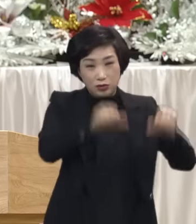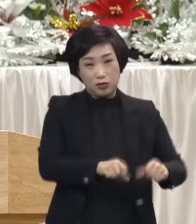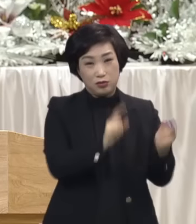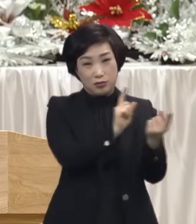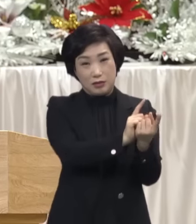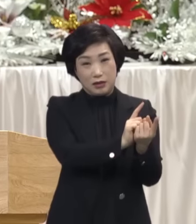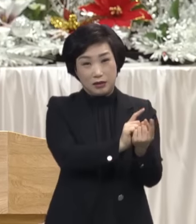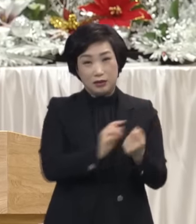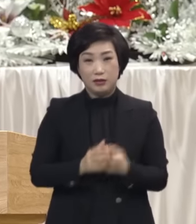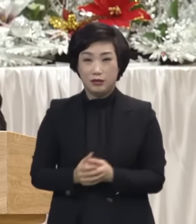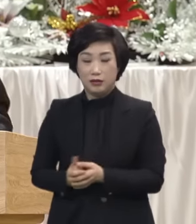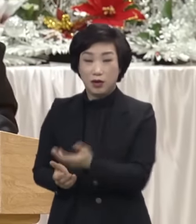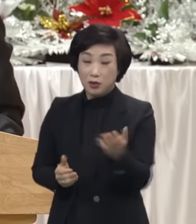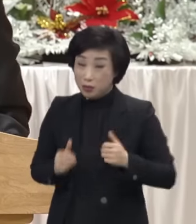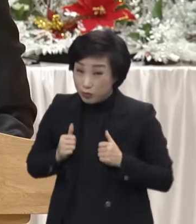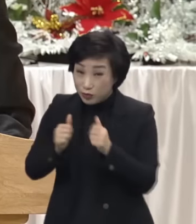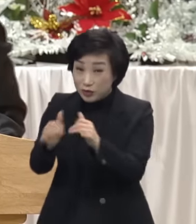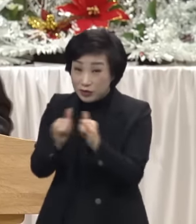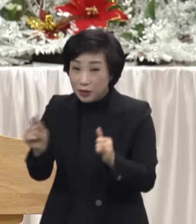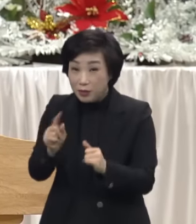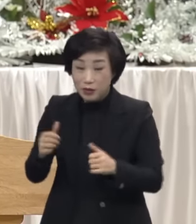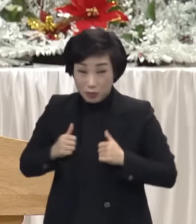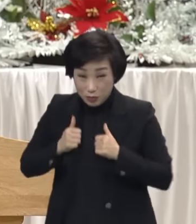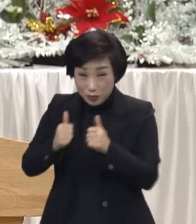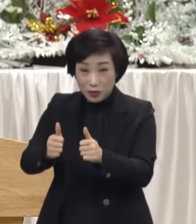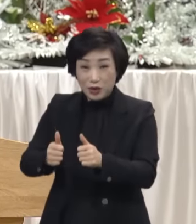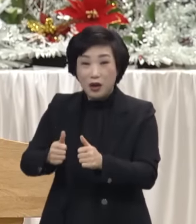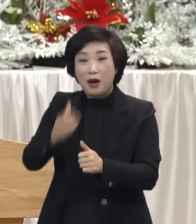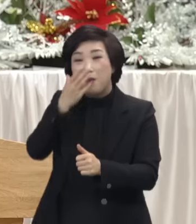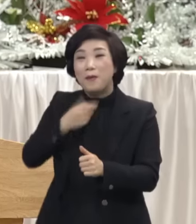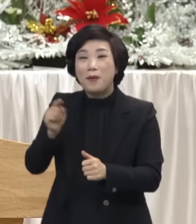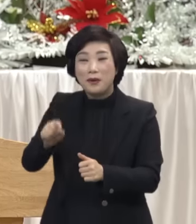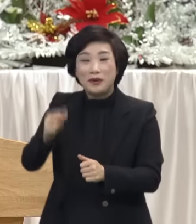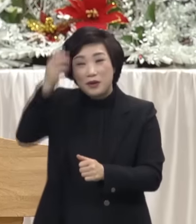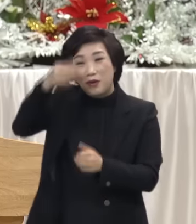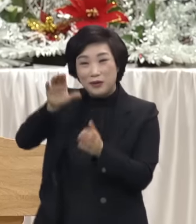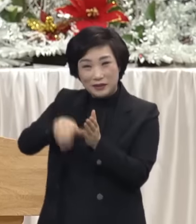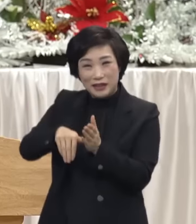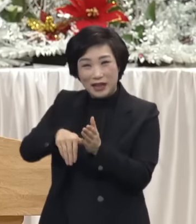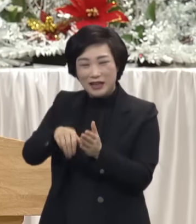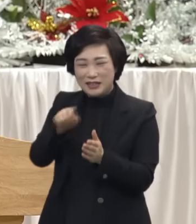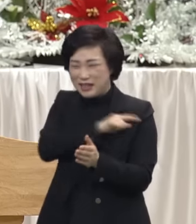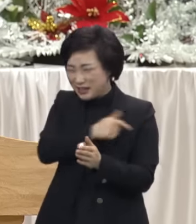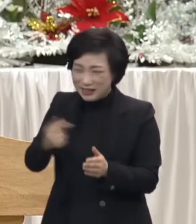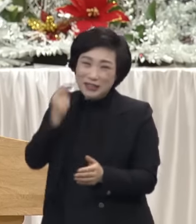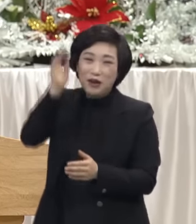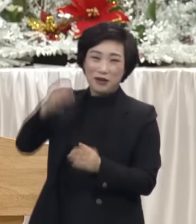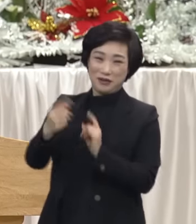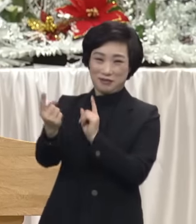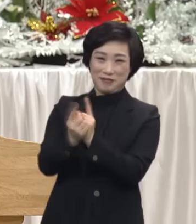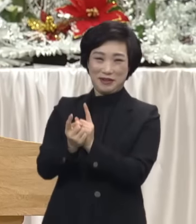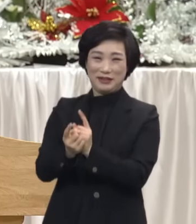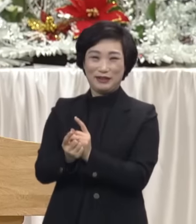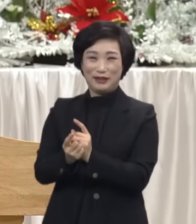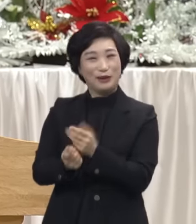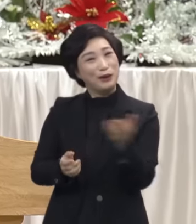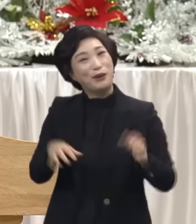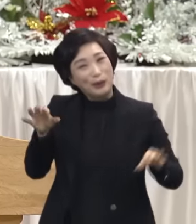것이며, 부지런한 자는 부지런함의 축복이 영혼의 때 가장 큰 영광으로 나타날 것입니다.